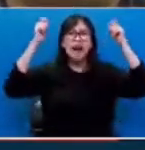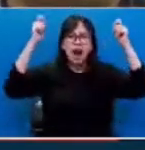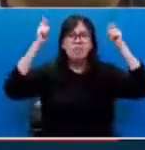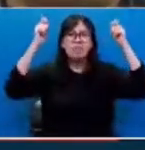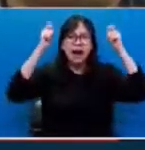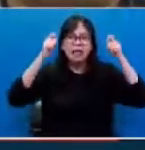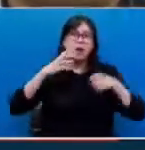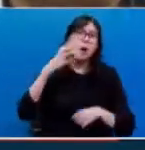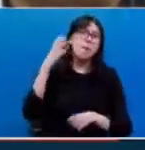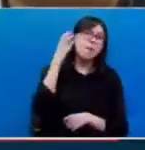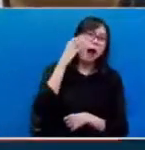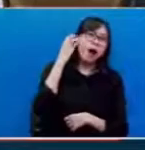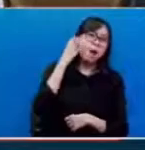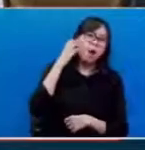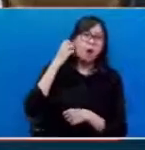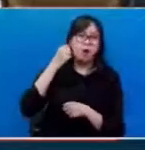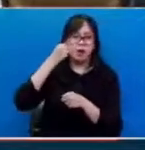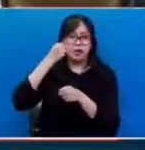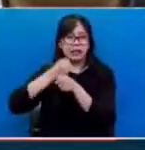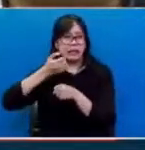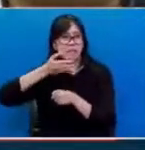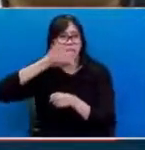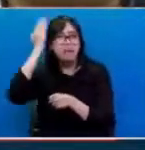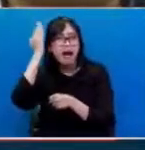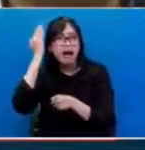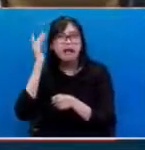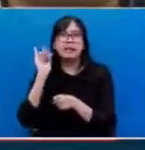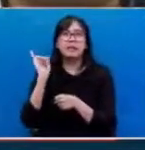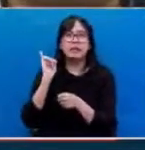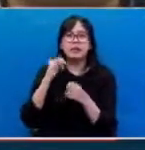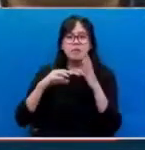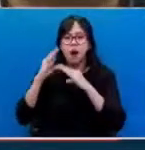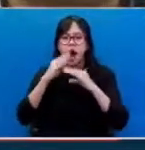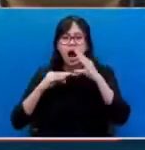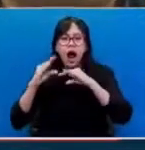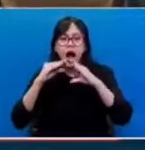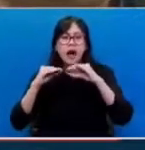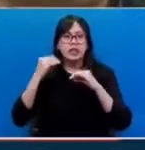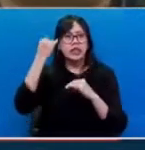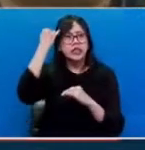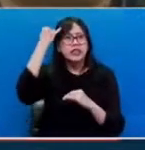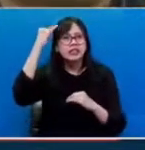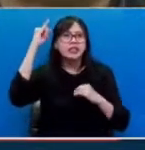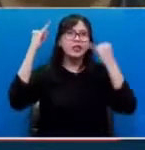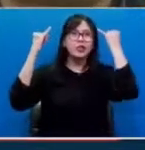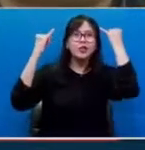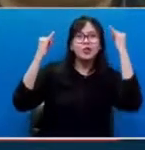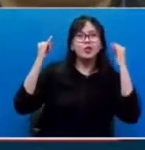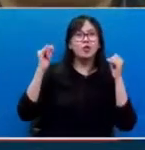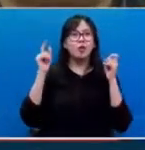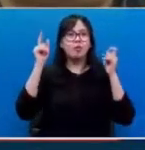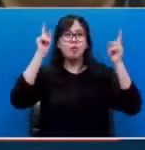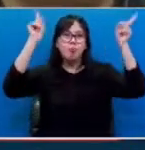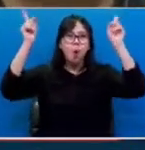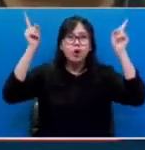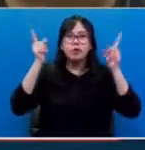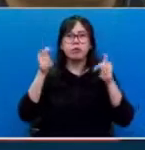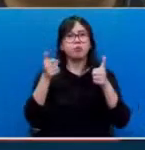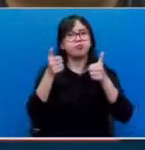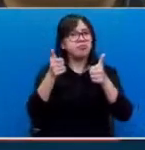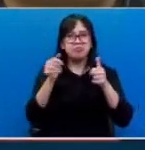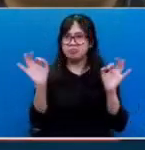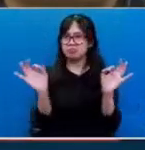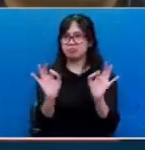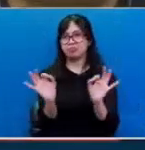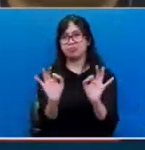Prabowo Gibran itu tidak mengelaborasi dan menawarkan gagasan-gagasan yang mendalam Oke